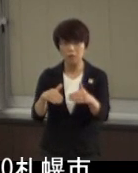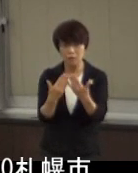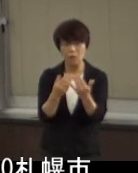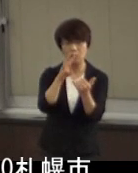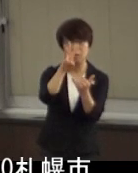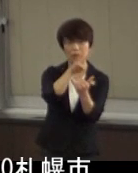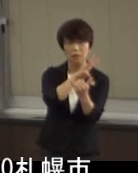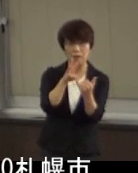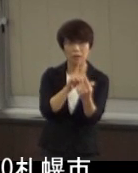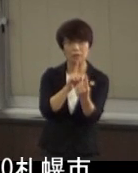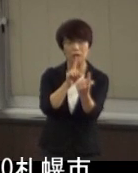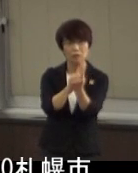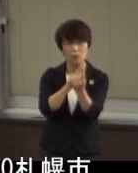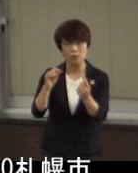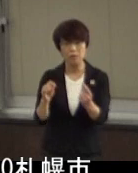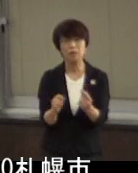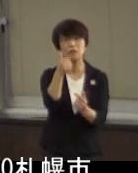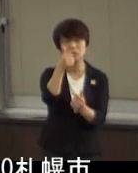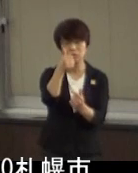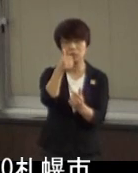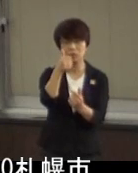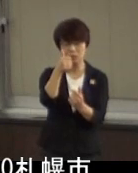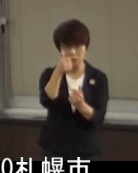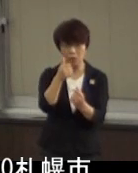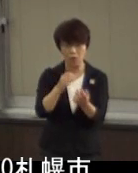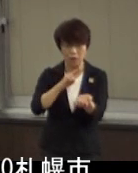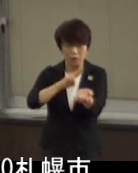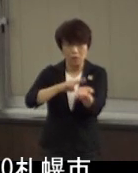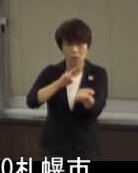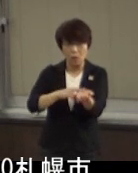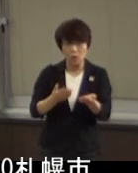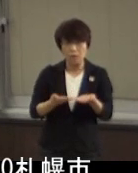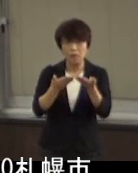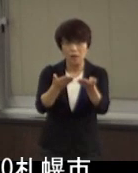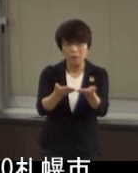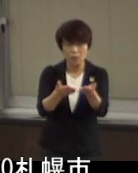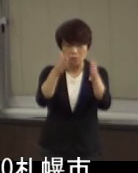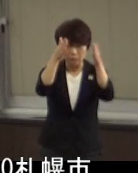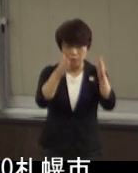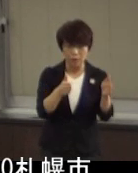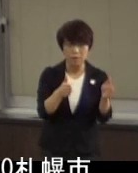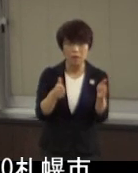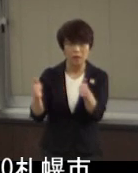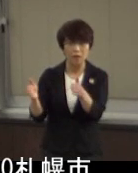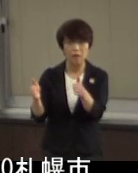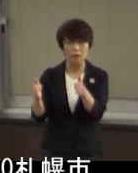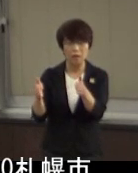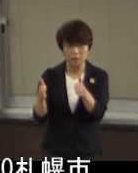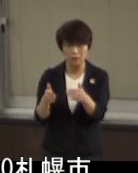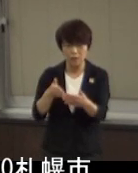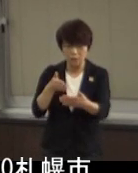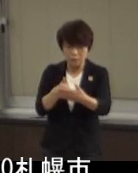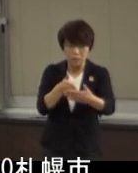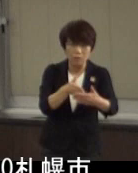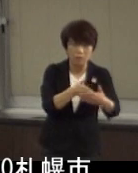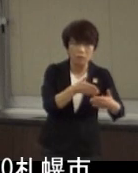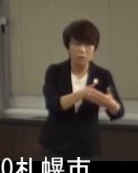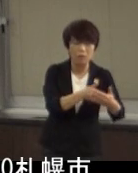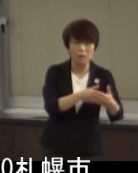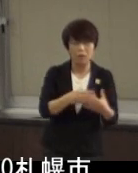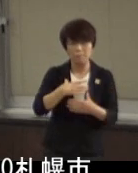応と緊急時における医療提供の体制にですね支障を来すという恐